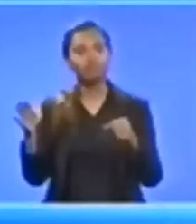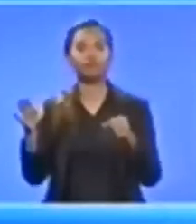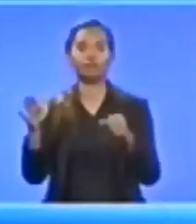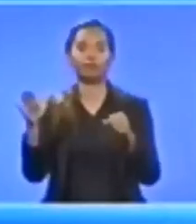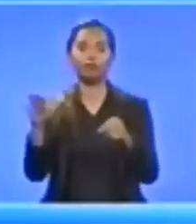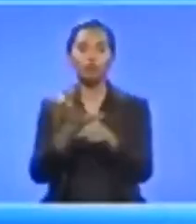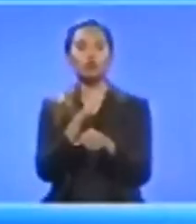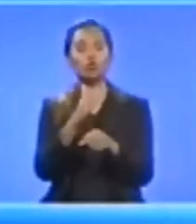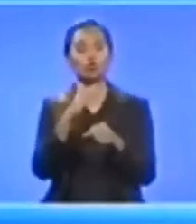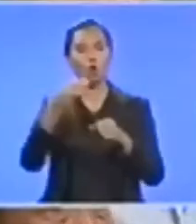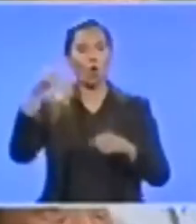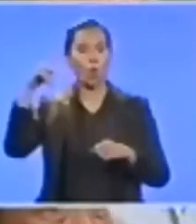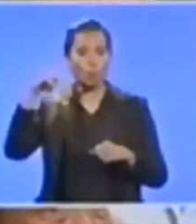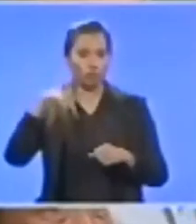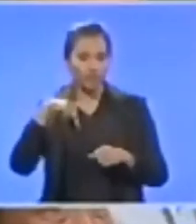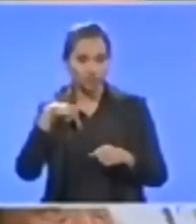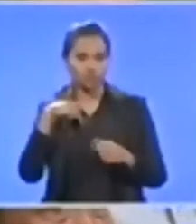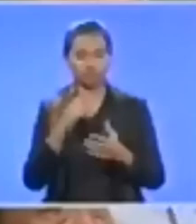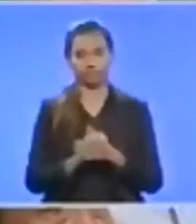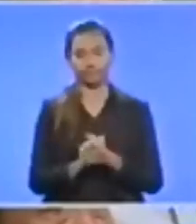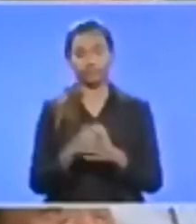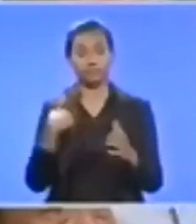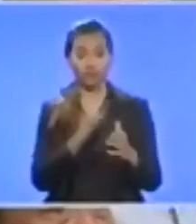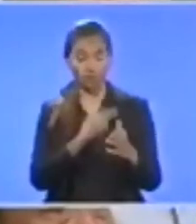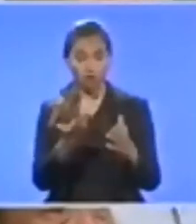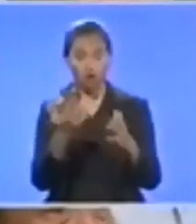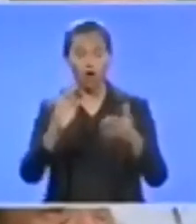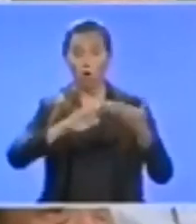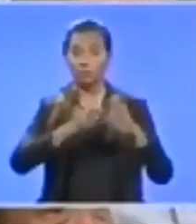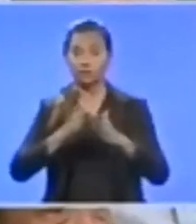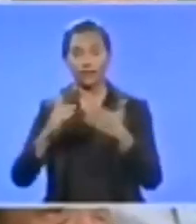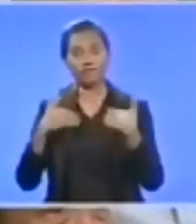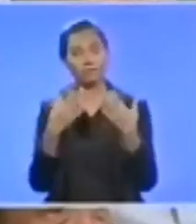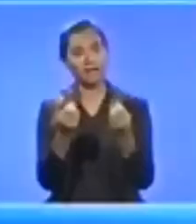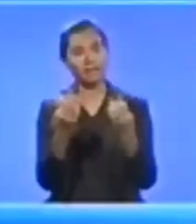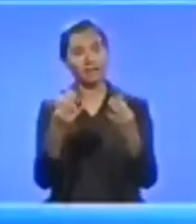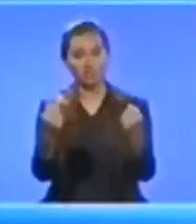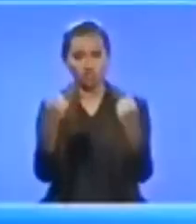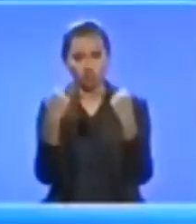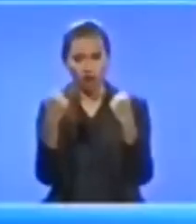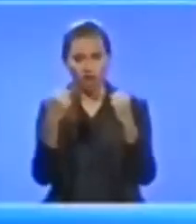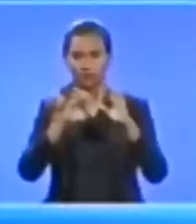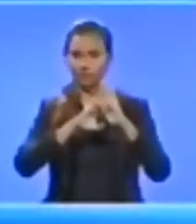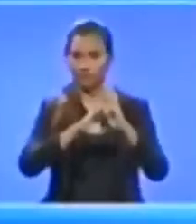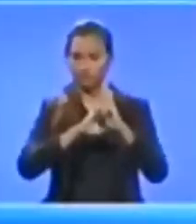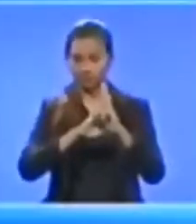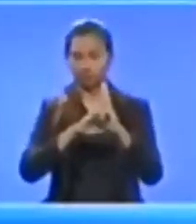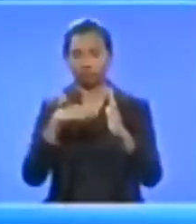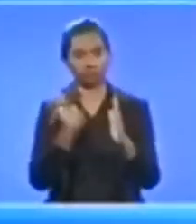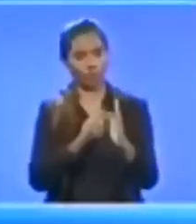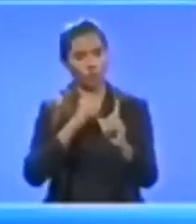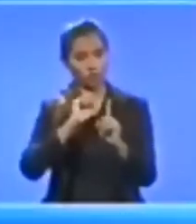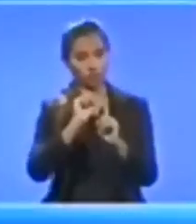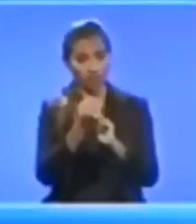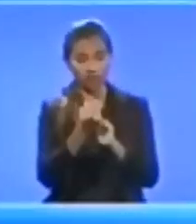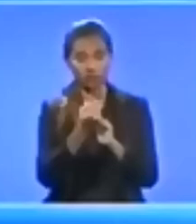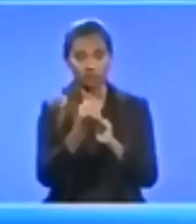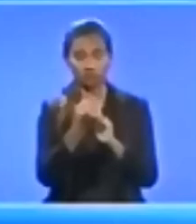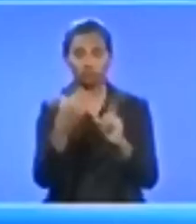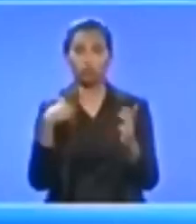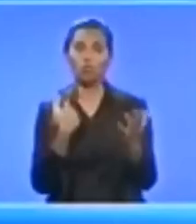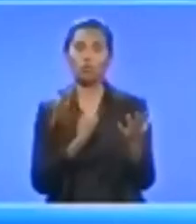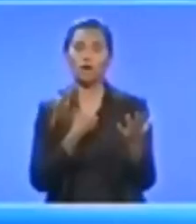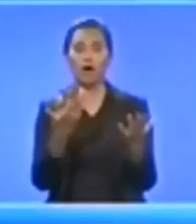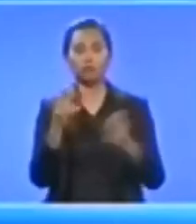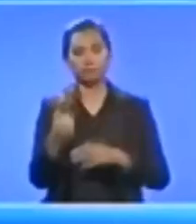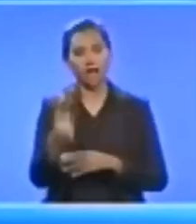banyak kekuatan. Misalnya, sebagai sebuah masyarakat, kita mempunyai daya kreativiti yang